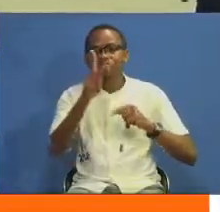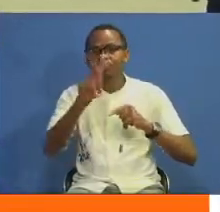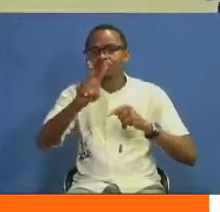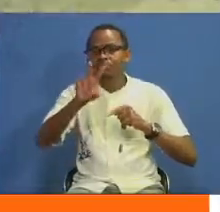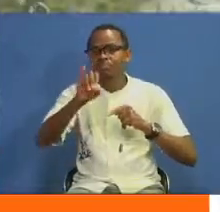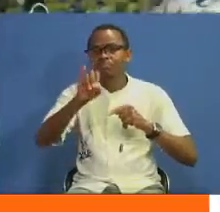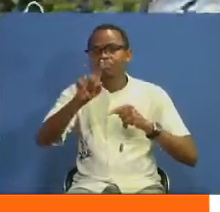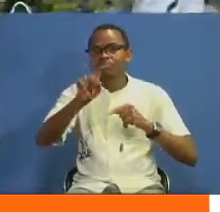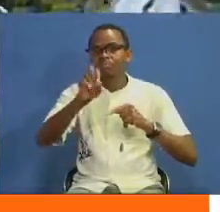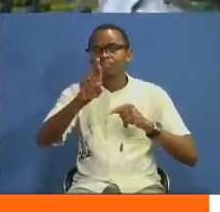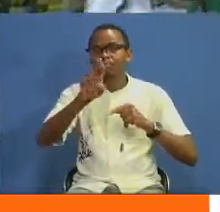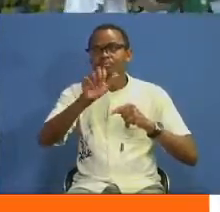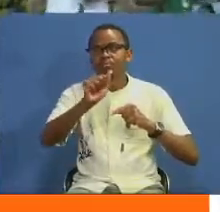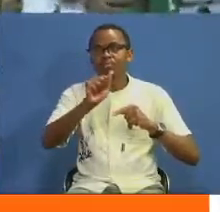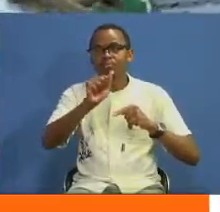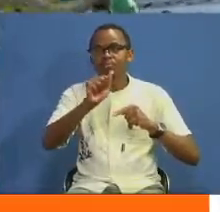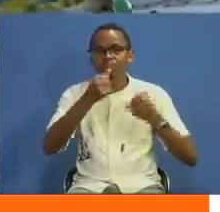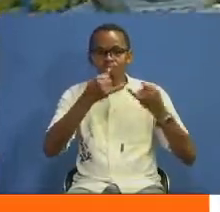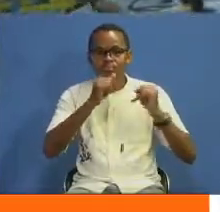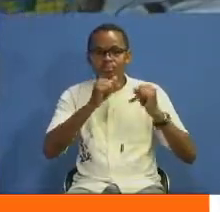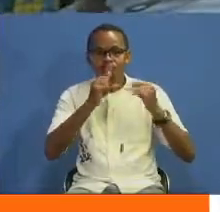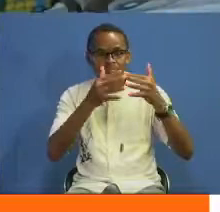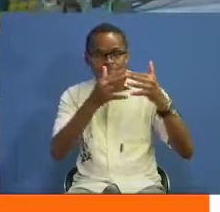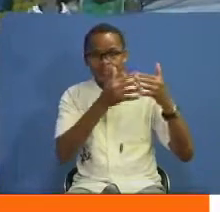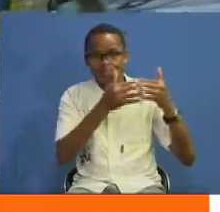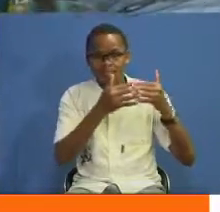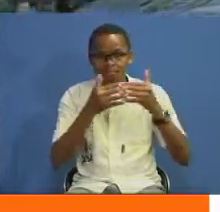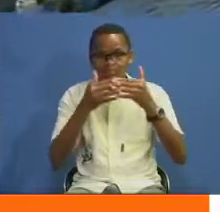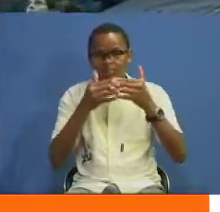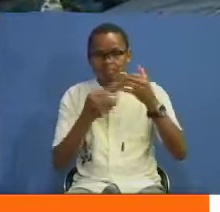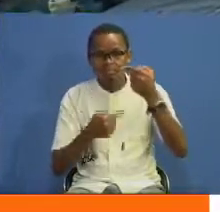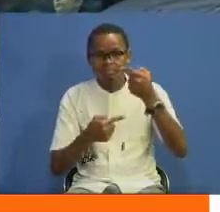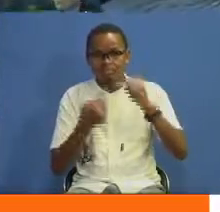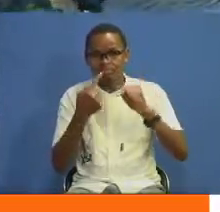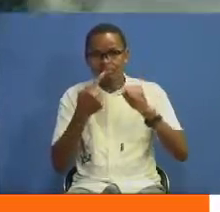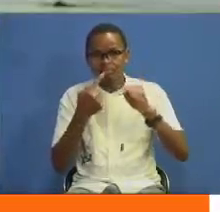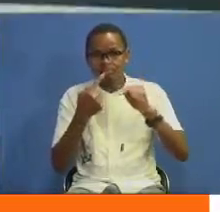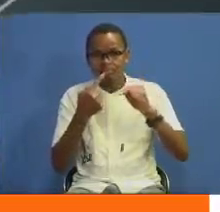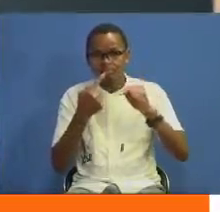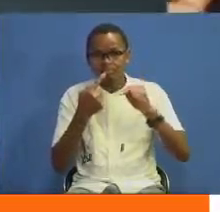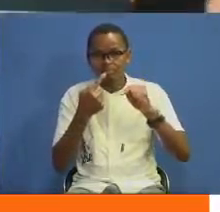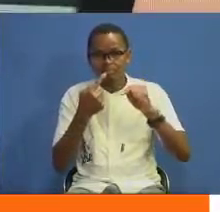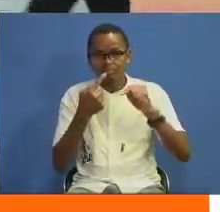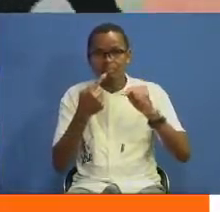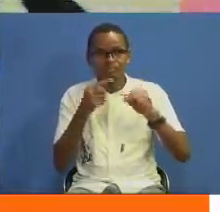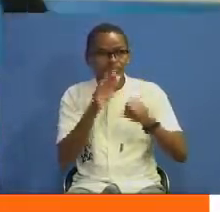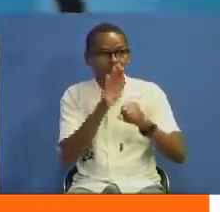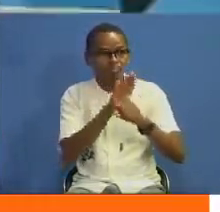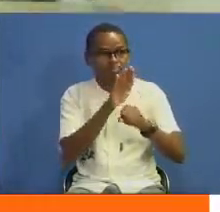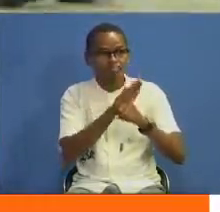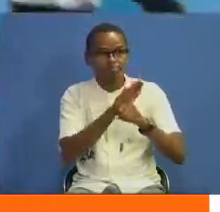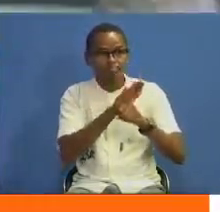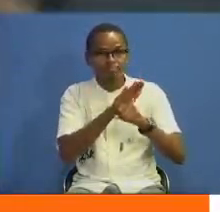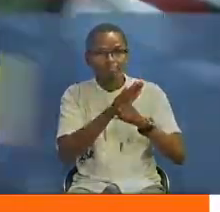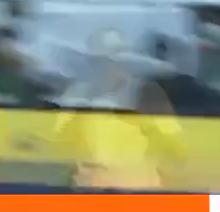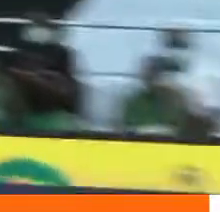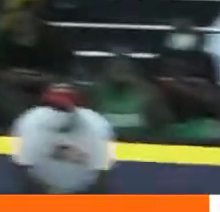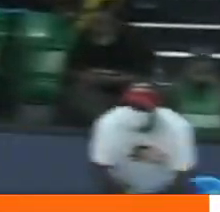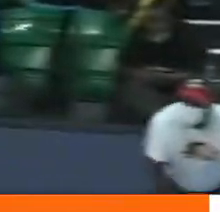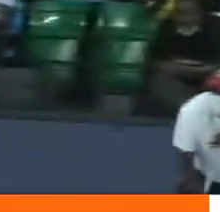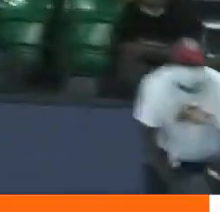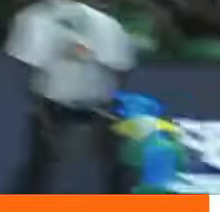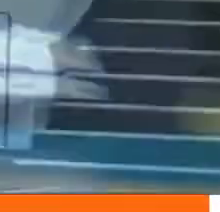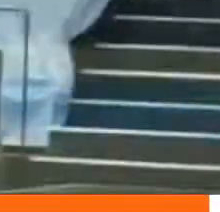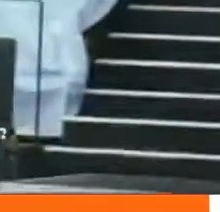Victoria Wanjara Reynold anayechezea Marekani alishinda tuzo ya mchezaji mwenye thamani zaidi.